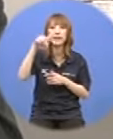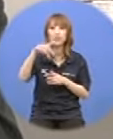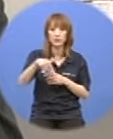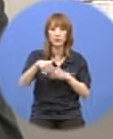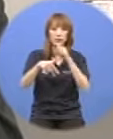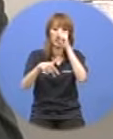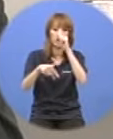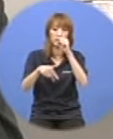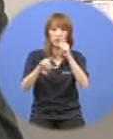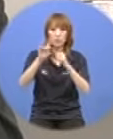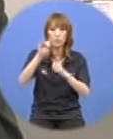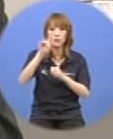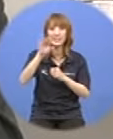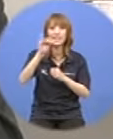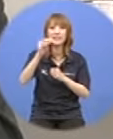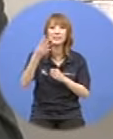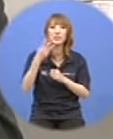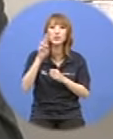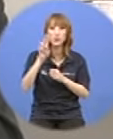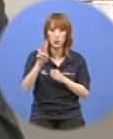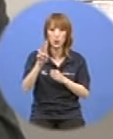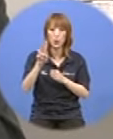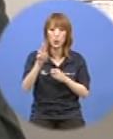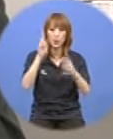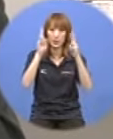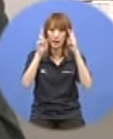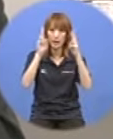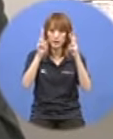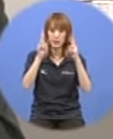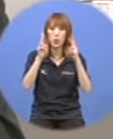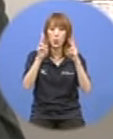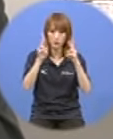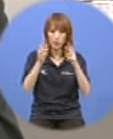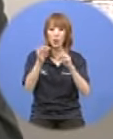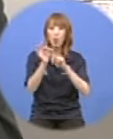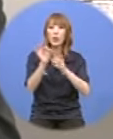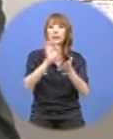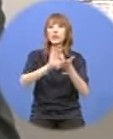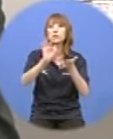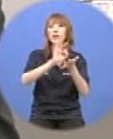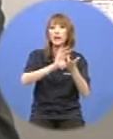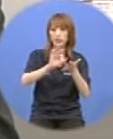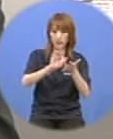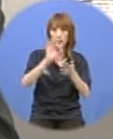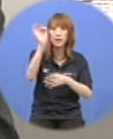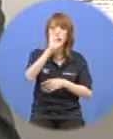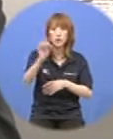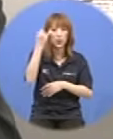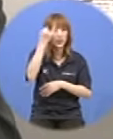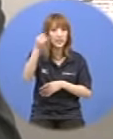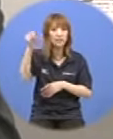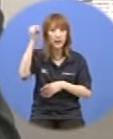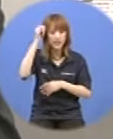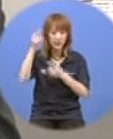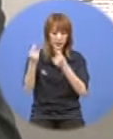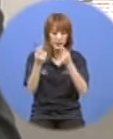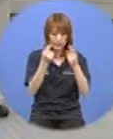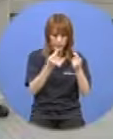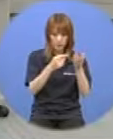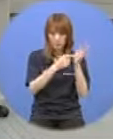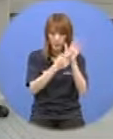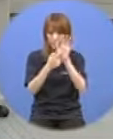金鳥さんのような投資をして、商品イメージをきちっと確立するってなかなか難しいと思うん